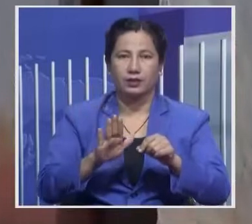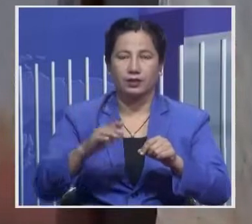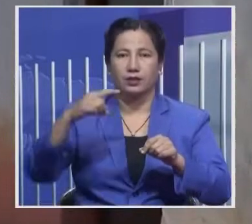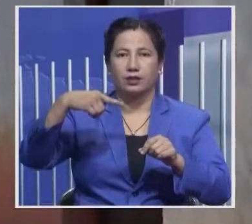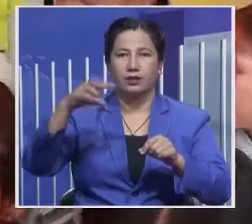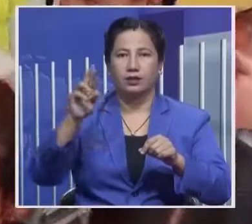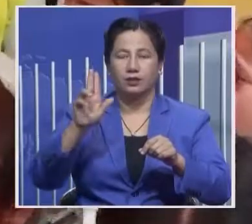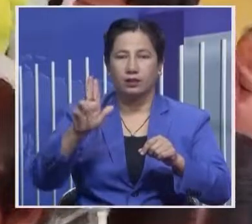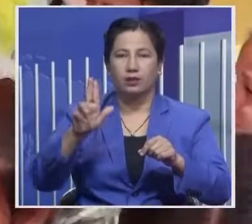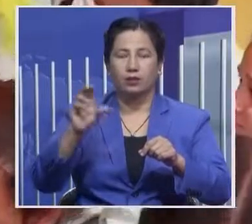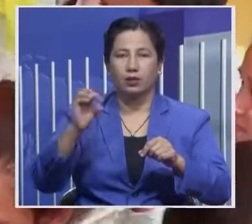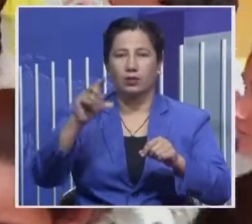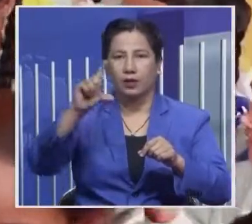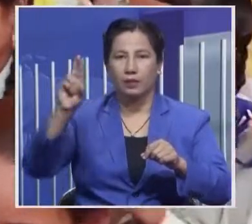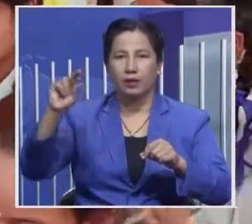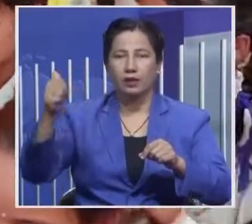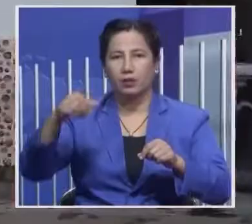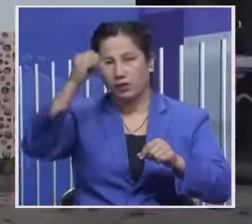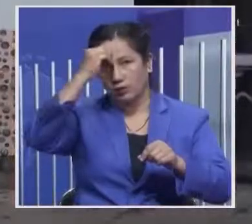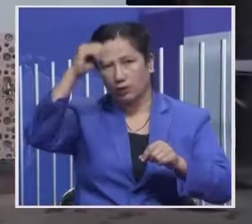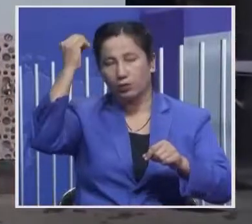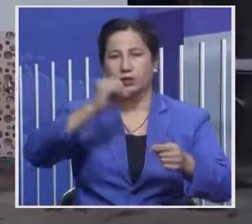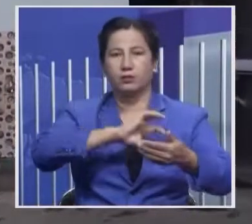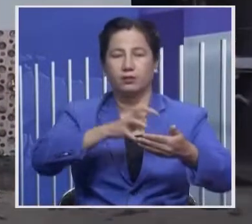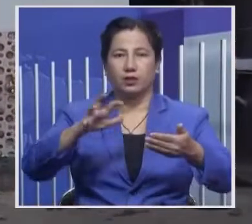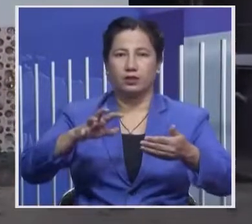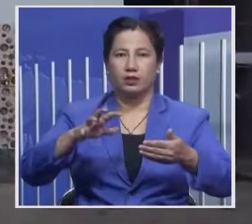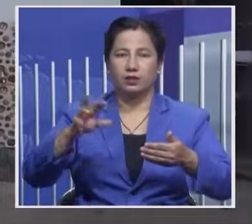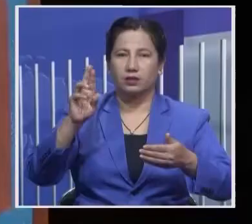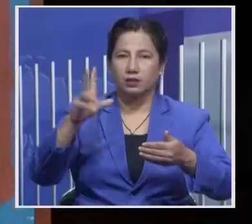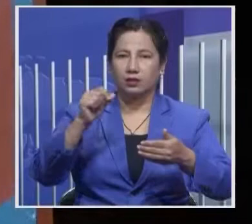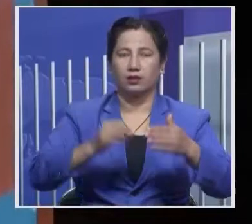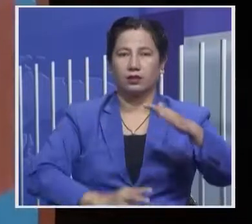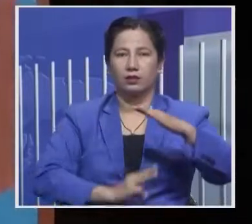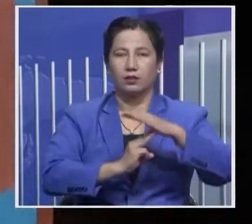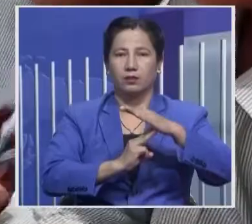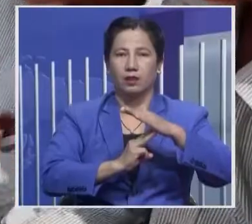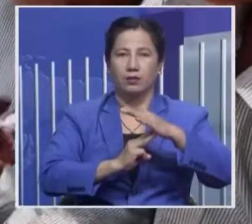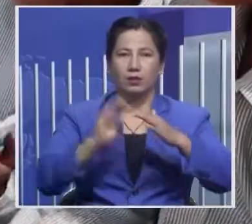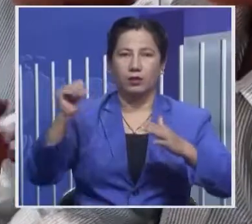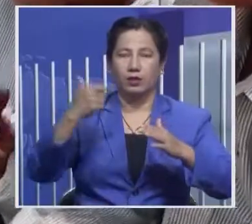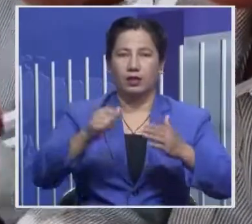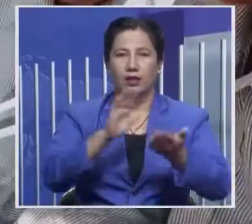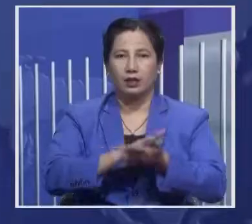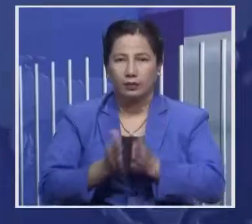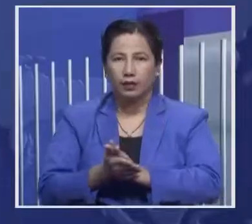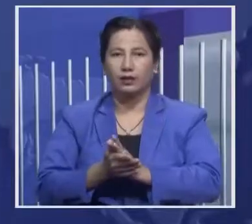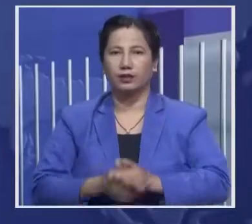नरी बडु, नेपाल टेलिभिजन, सुदूरपश्चिम प्रदेश, सिद्धेश्वर मावि, हुक्के डाँडा, बैतडी।